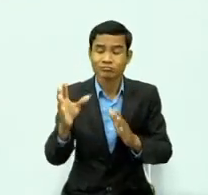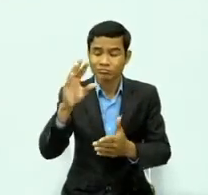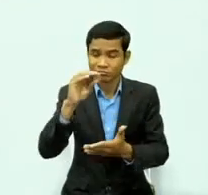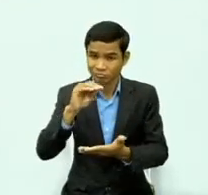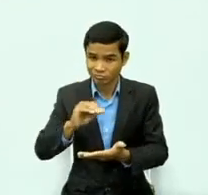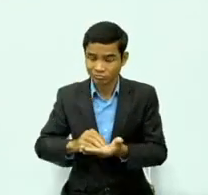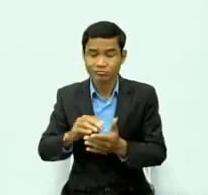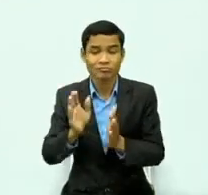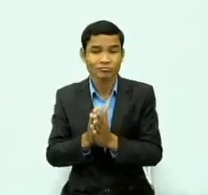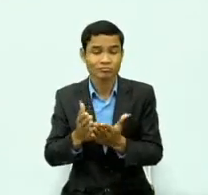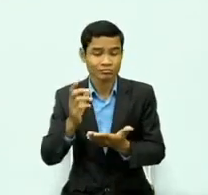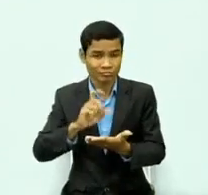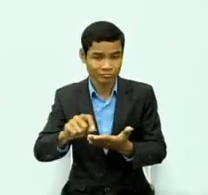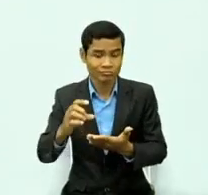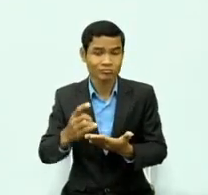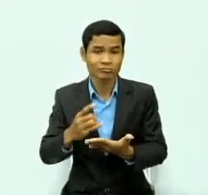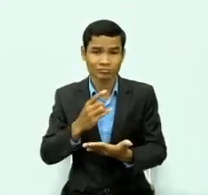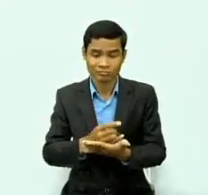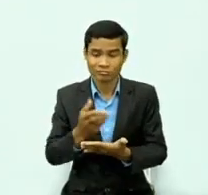បស់កូនណា